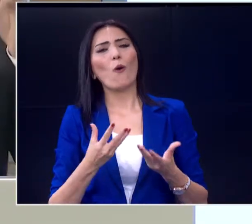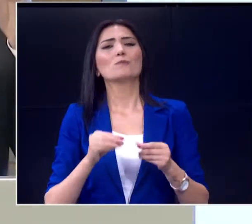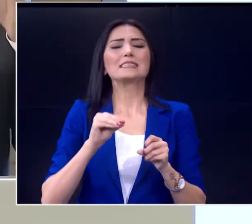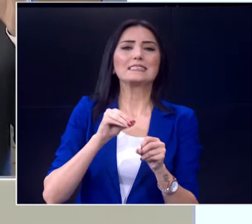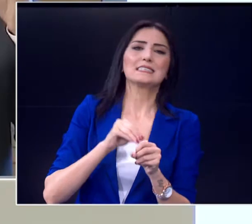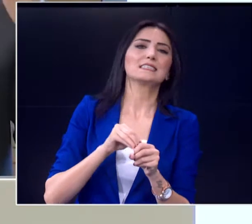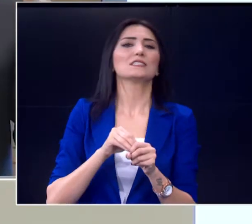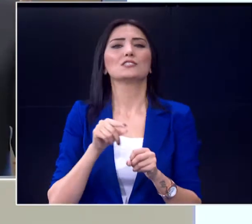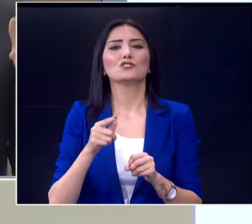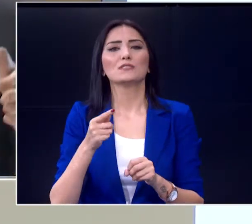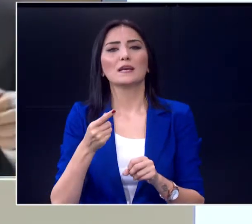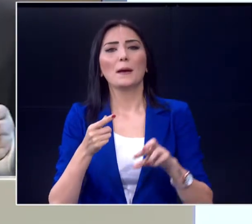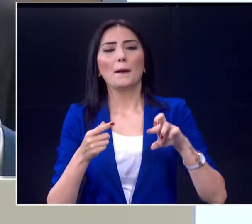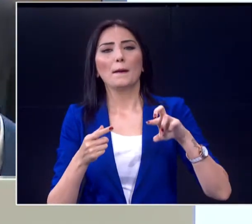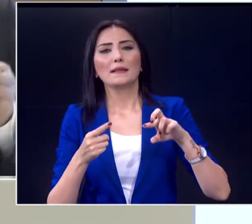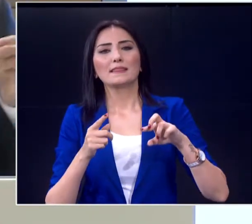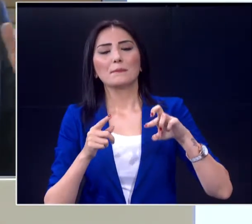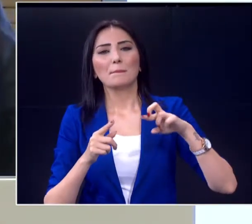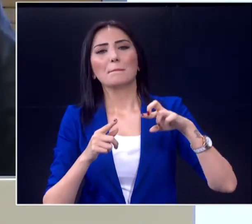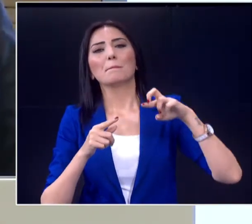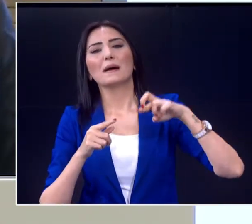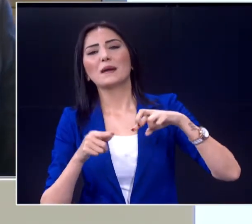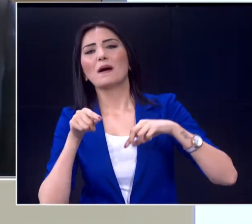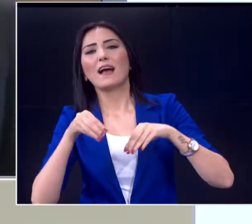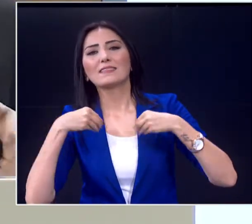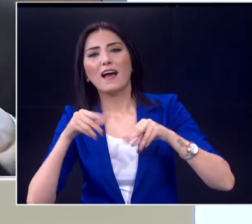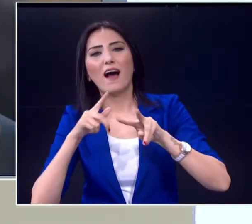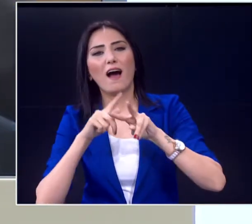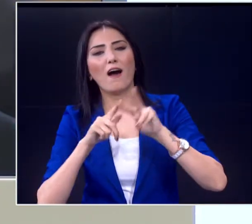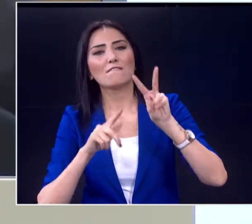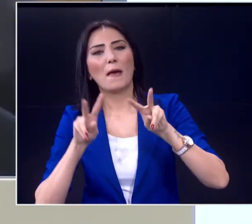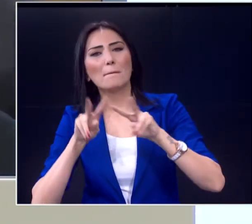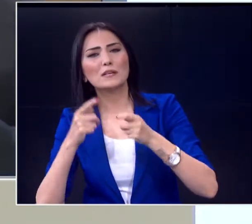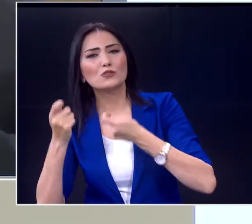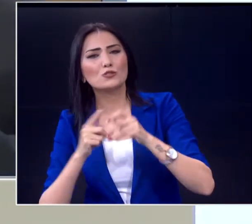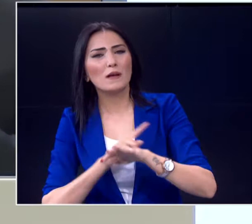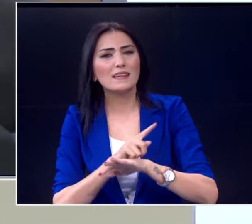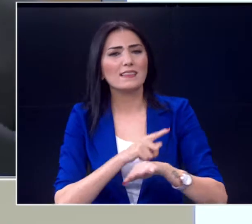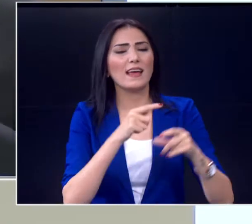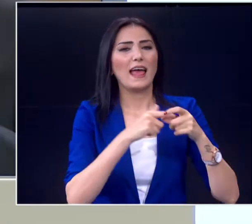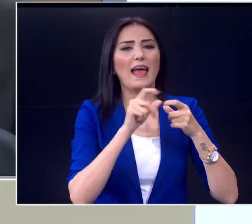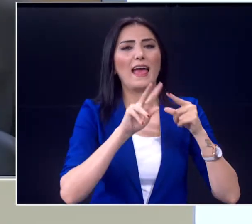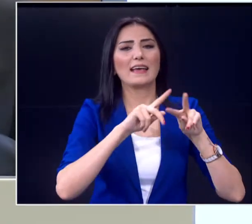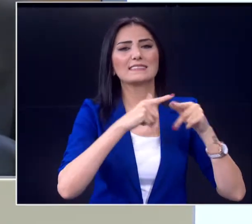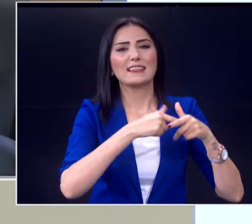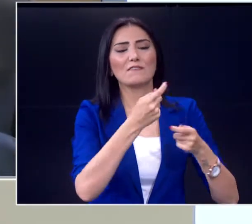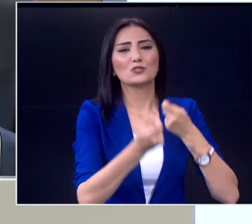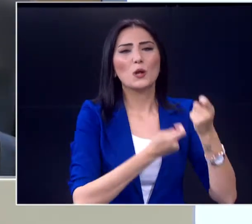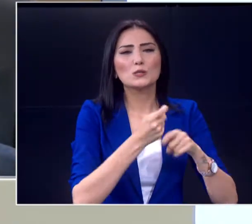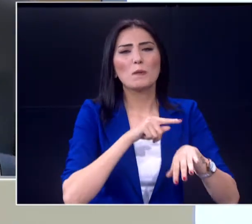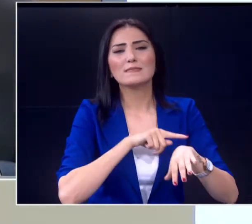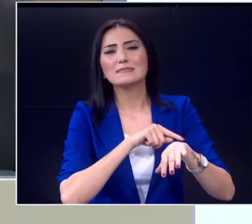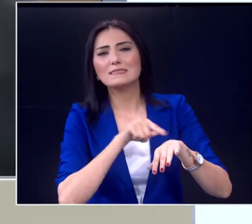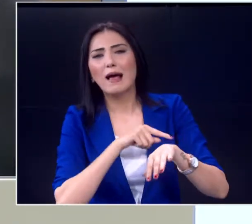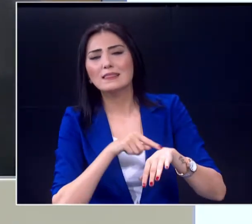işte perakende yasası, AVM'lerin çalışma saatleri, esnafın çalışma saatleri,